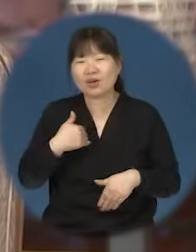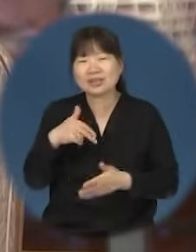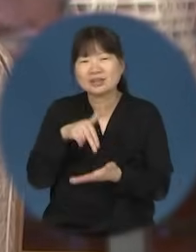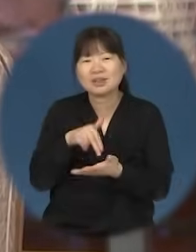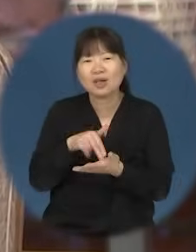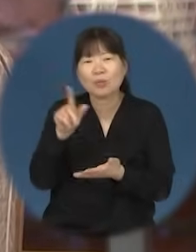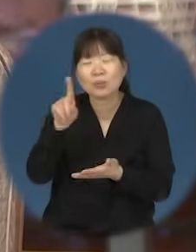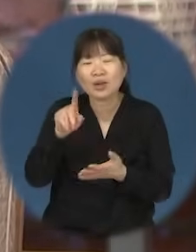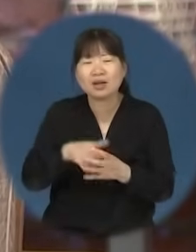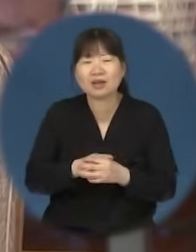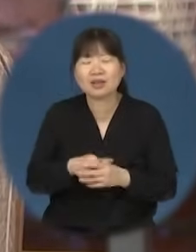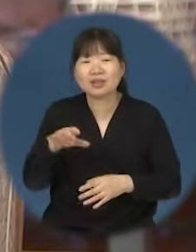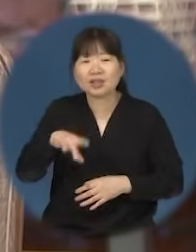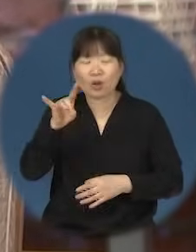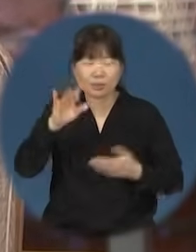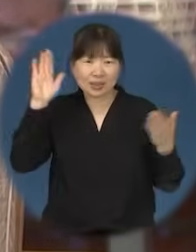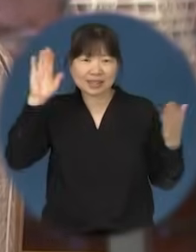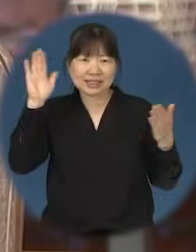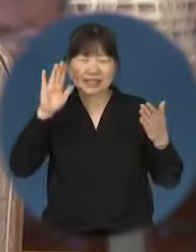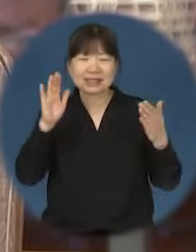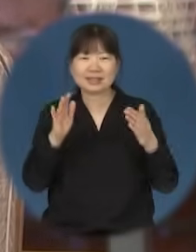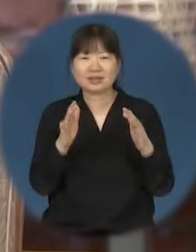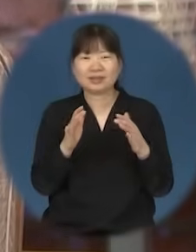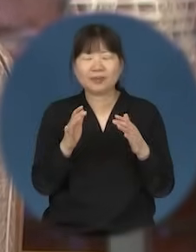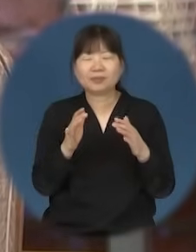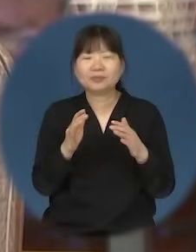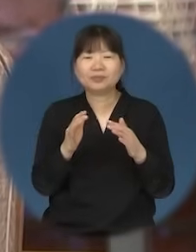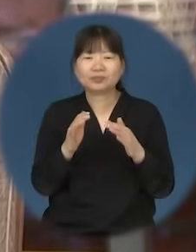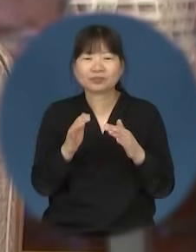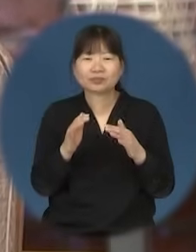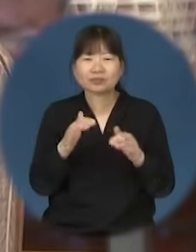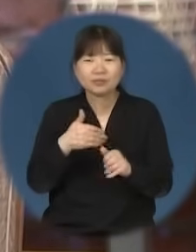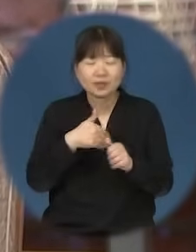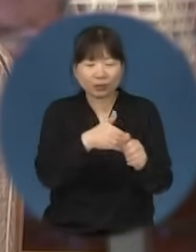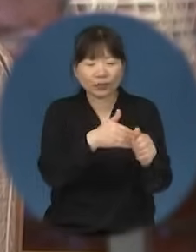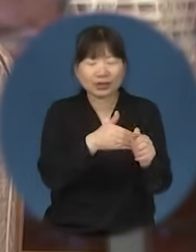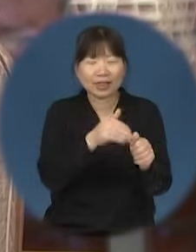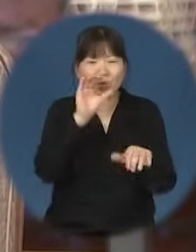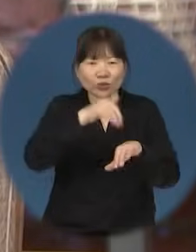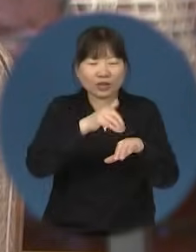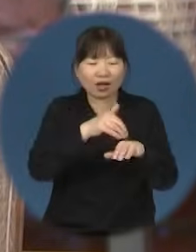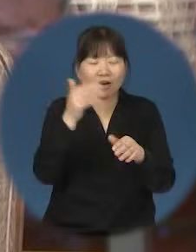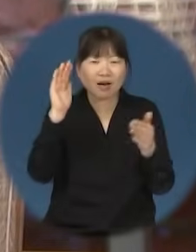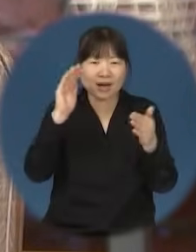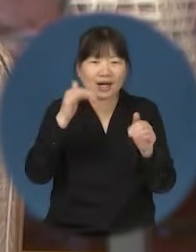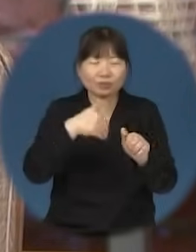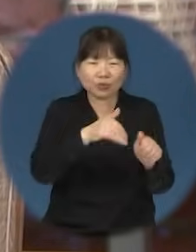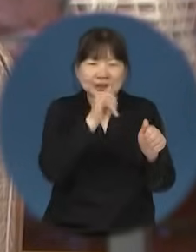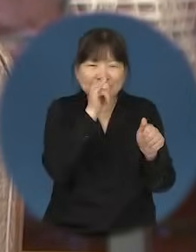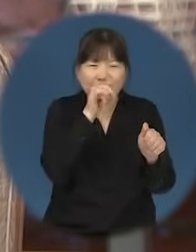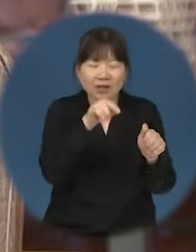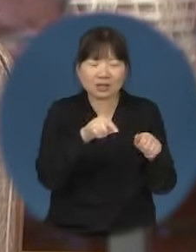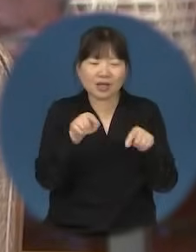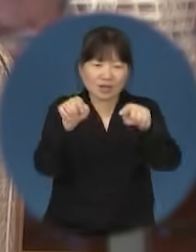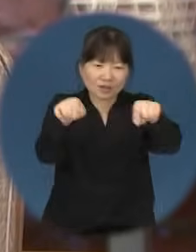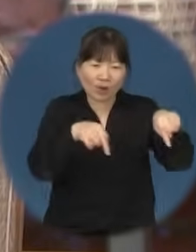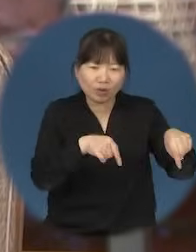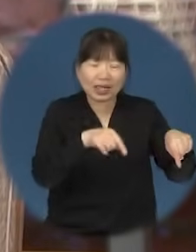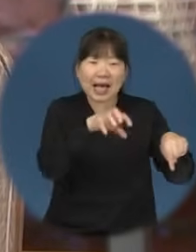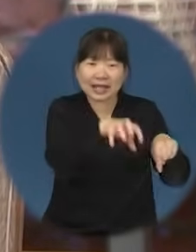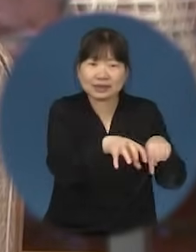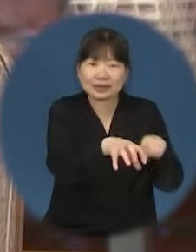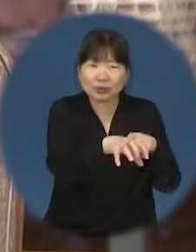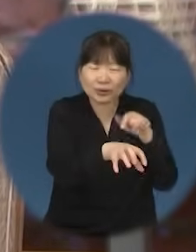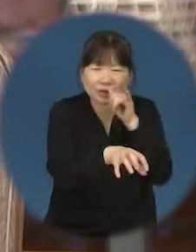제가 비트코인은 이제 처음 학생을 인턴을 보내면서 거기가 이제 비트코인 거래소라고 하는가요? 그래서 예, 예. 이제